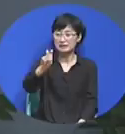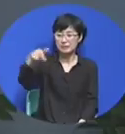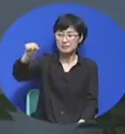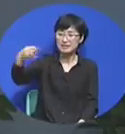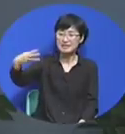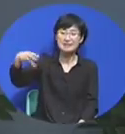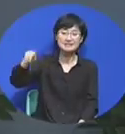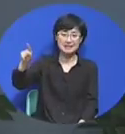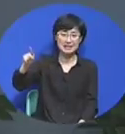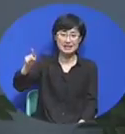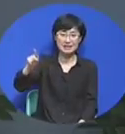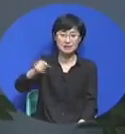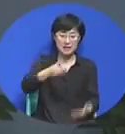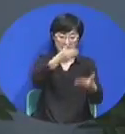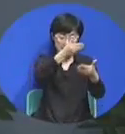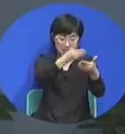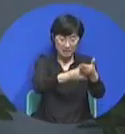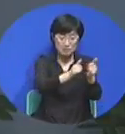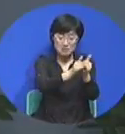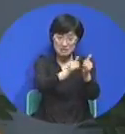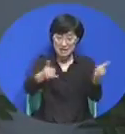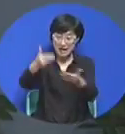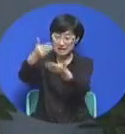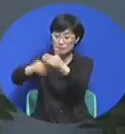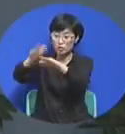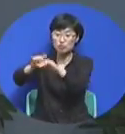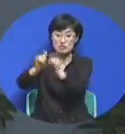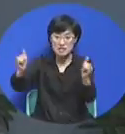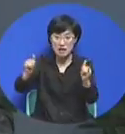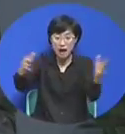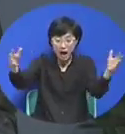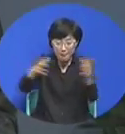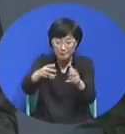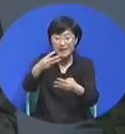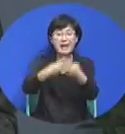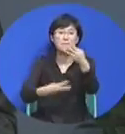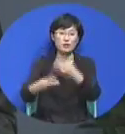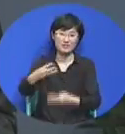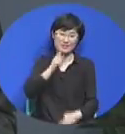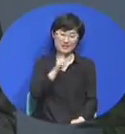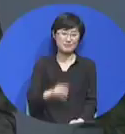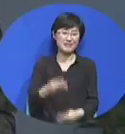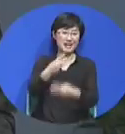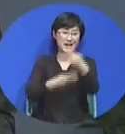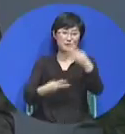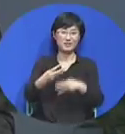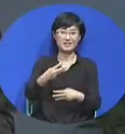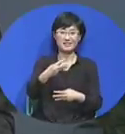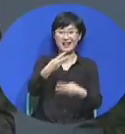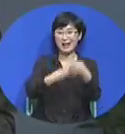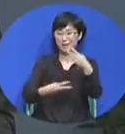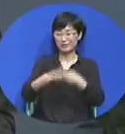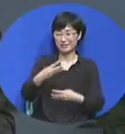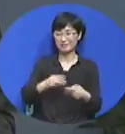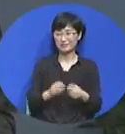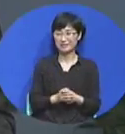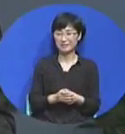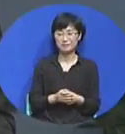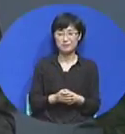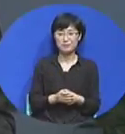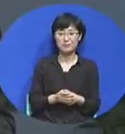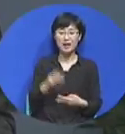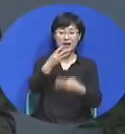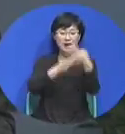보고 렘넌트라고 합니다. All those things combined is the remnant. 렘넌트 뭐냐? What is the remnant?